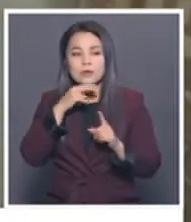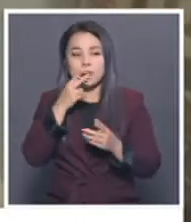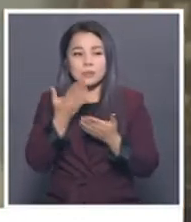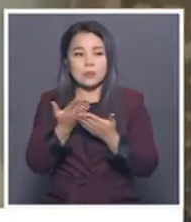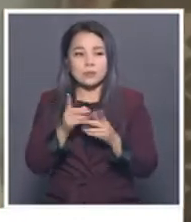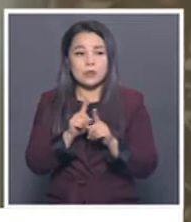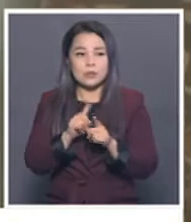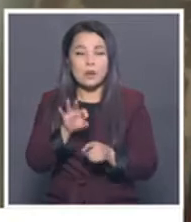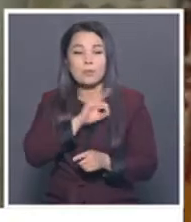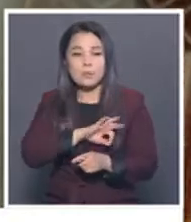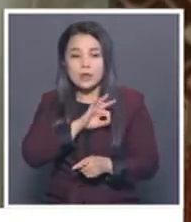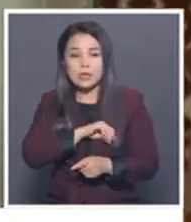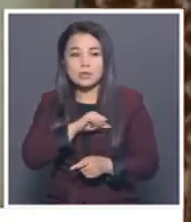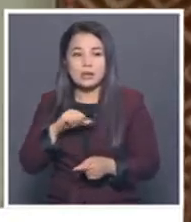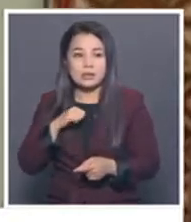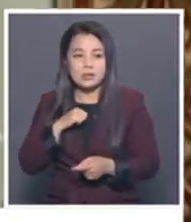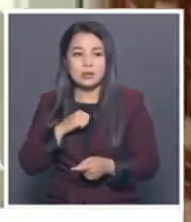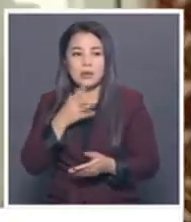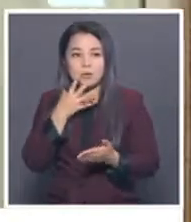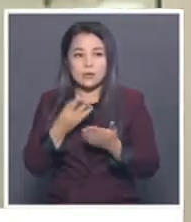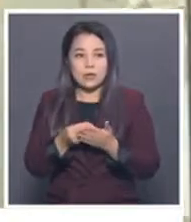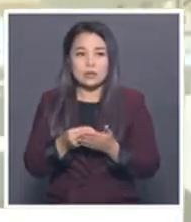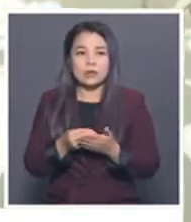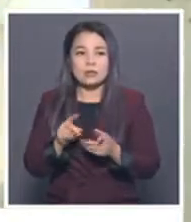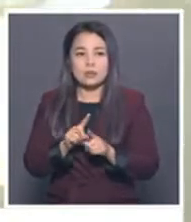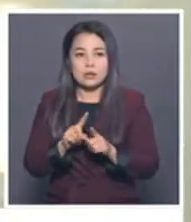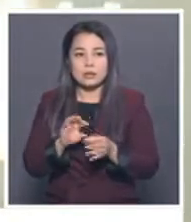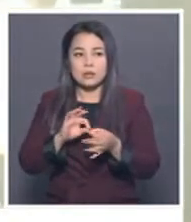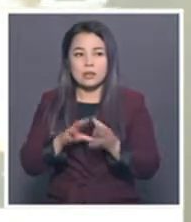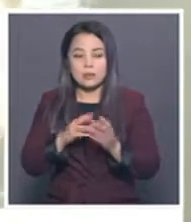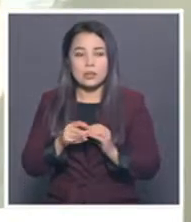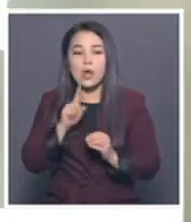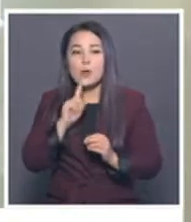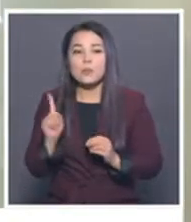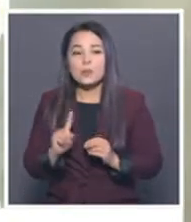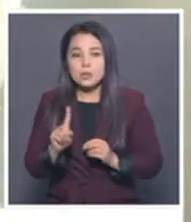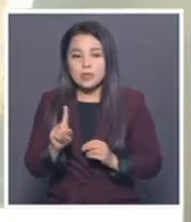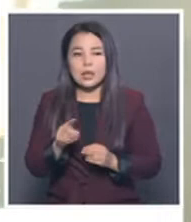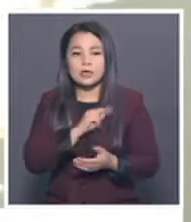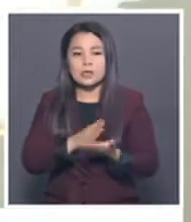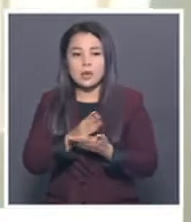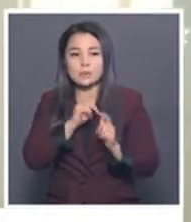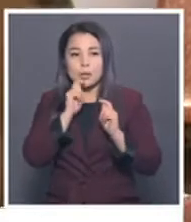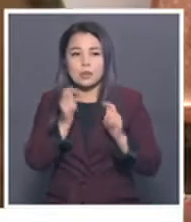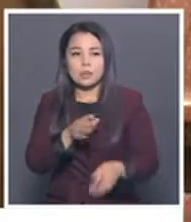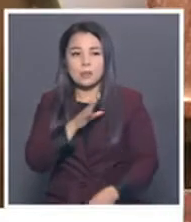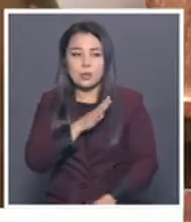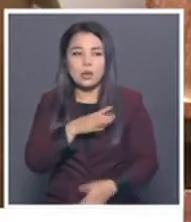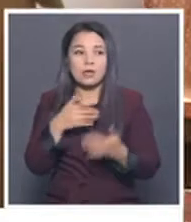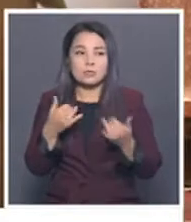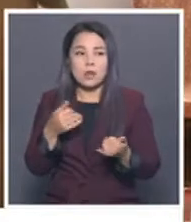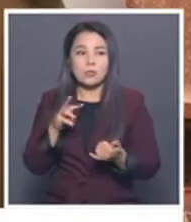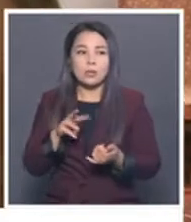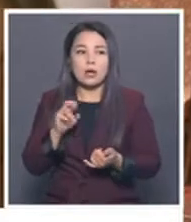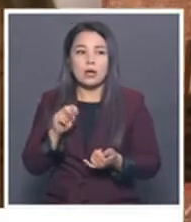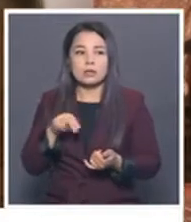қарасақ болады, пайдаланып жүрген мүштегін облыстық сол кездегі музейдің қызметкерлеріне сыйға тапсырған екен. Ал бұл кісі